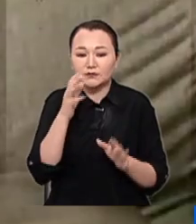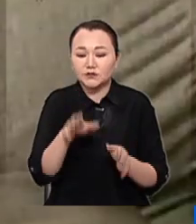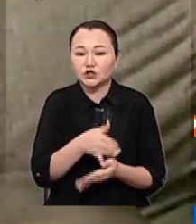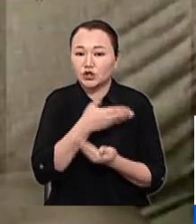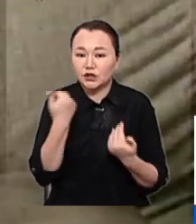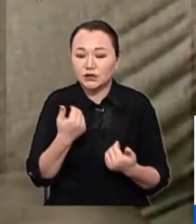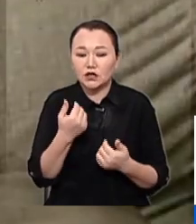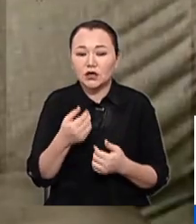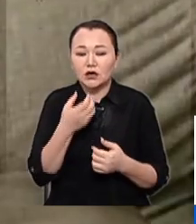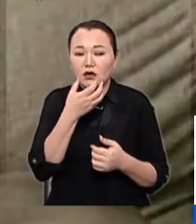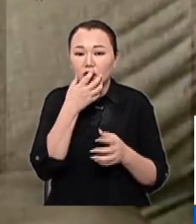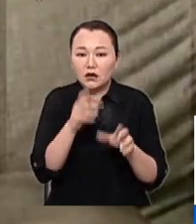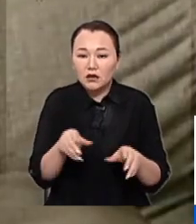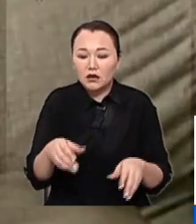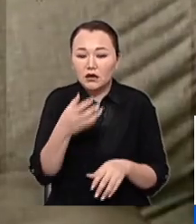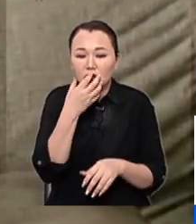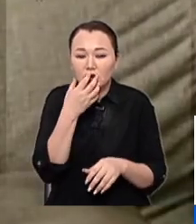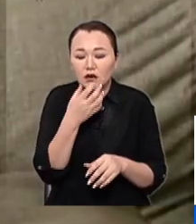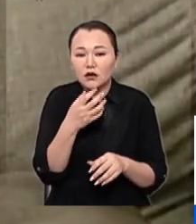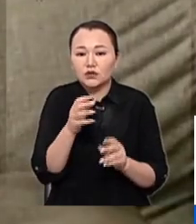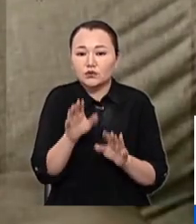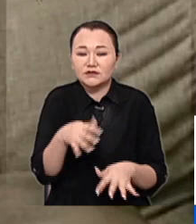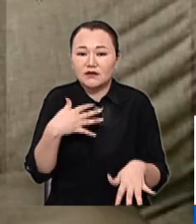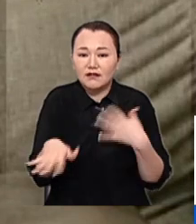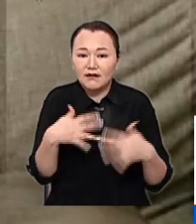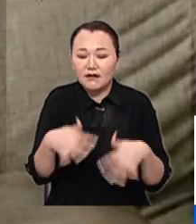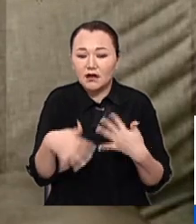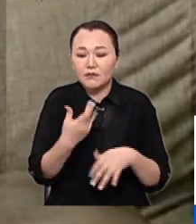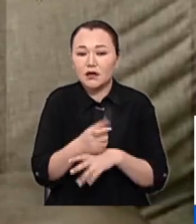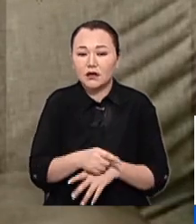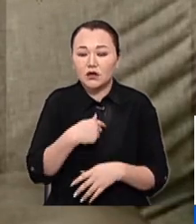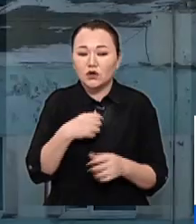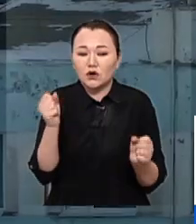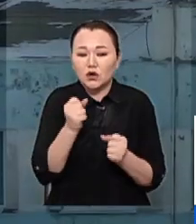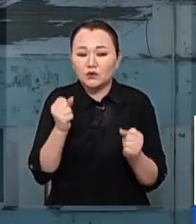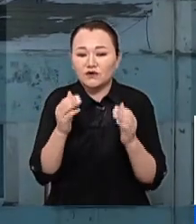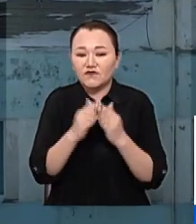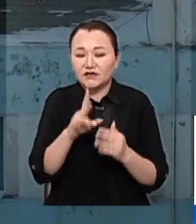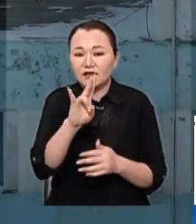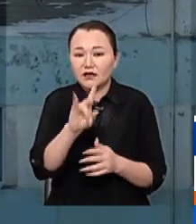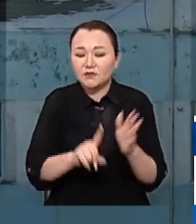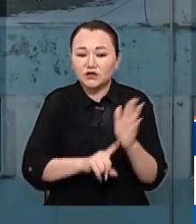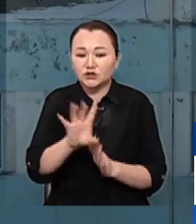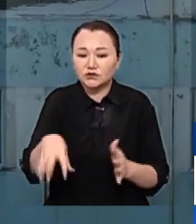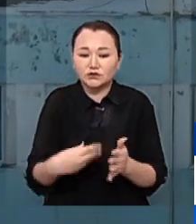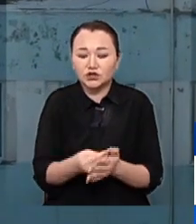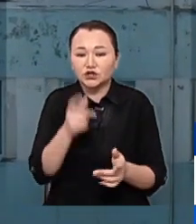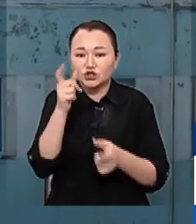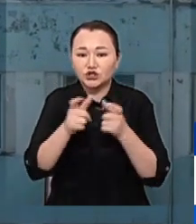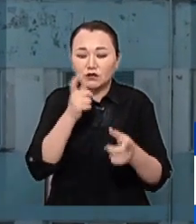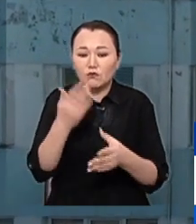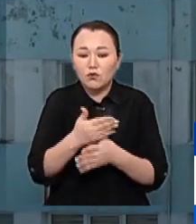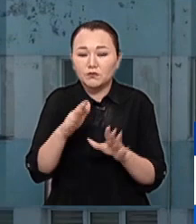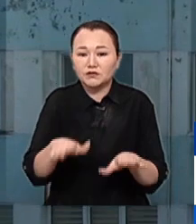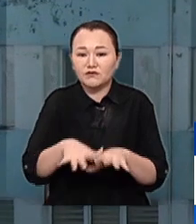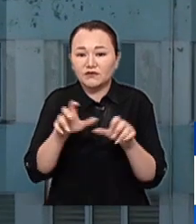Три еле-еле теплые с начала января, мы живем в полухолодных квартирах. Жители кричат о помощи, однако местные